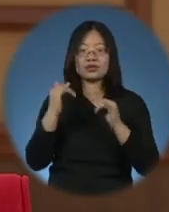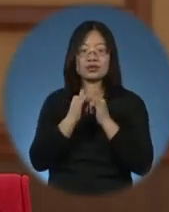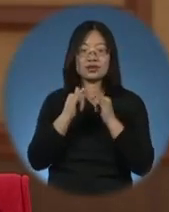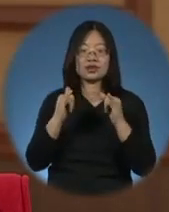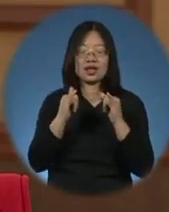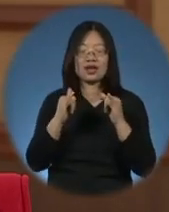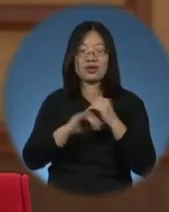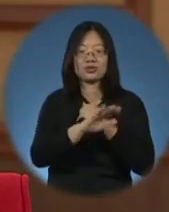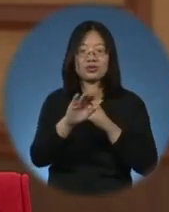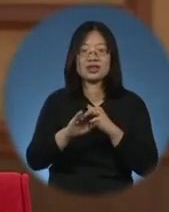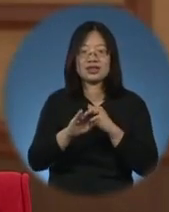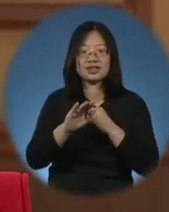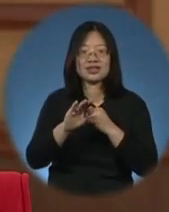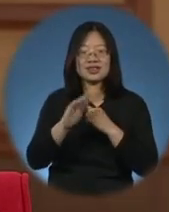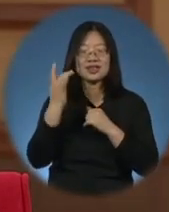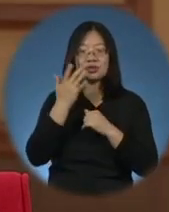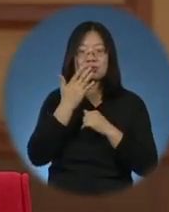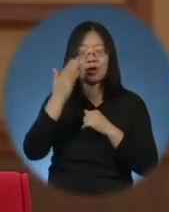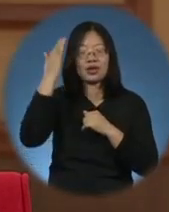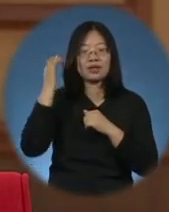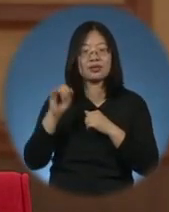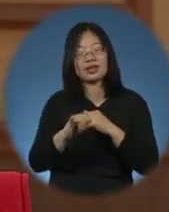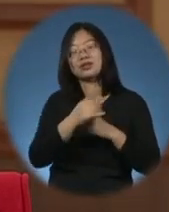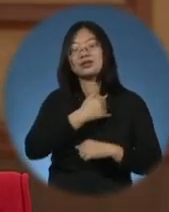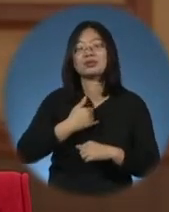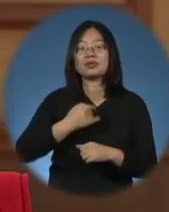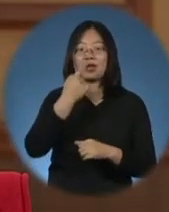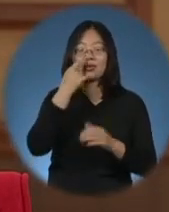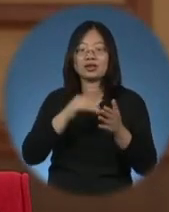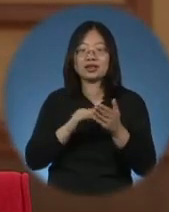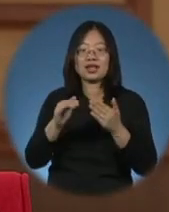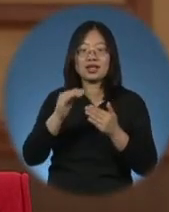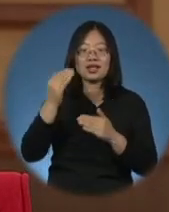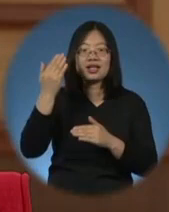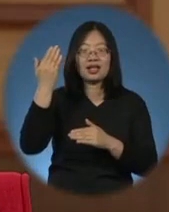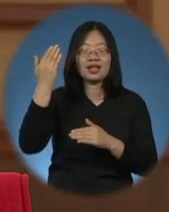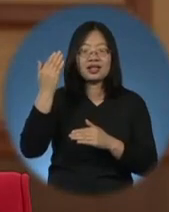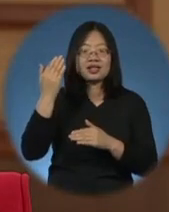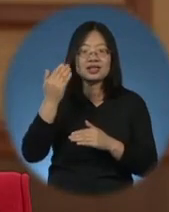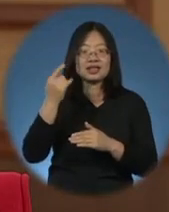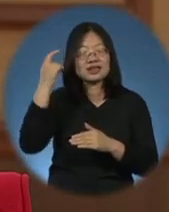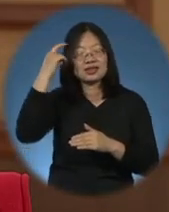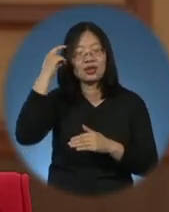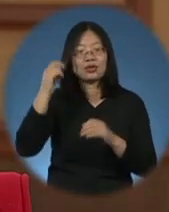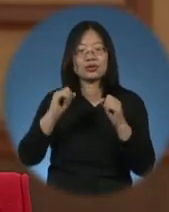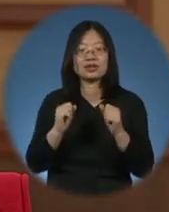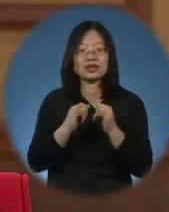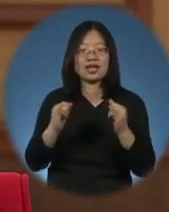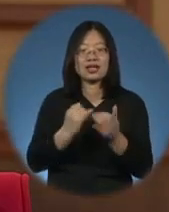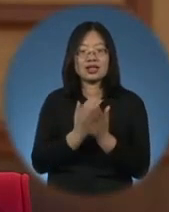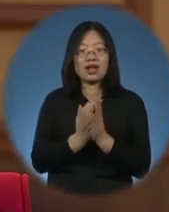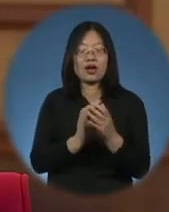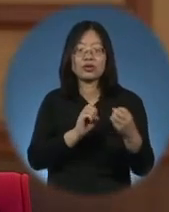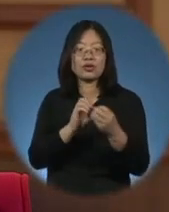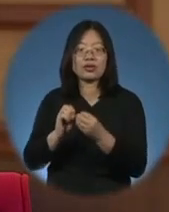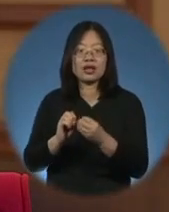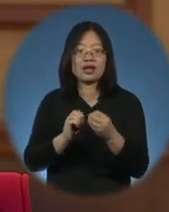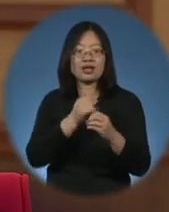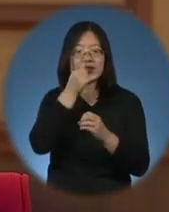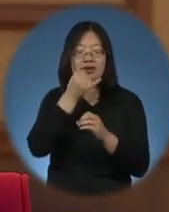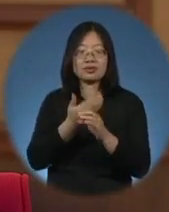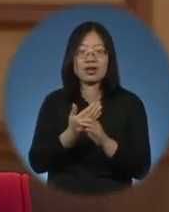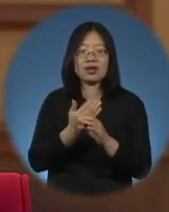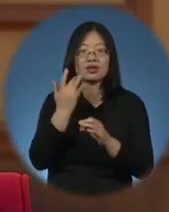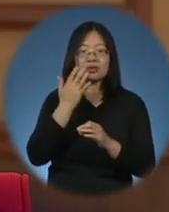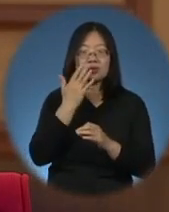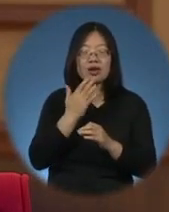사람이 꿀벌과 개미에게 충분히 배워서 사람 이성적인 존재인 사람들이 더 다양한 방법으로 소통하고 대화하고 하면